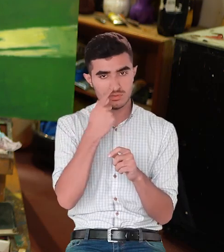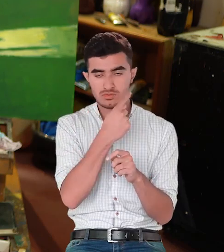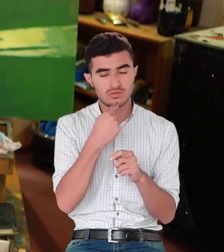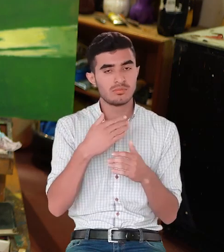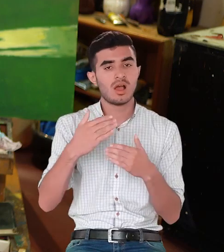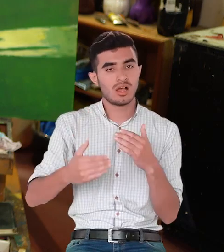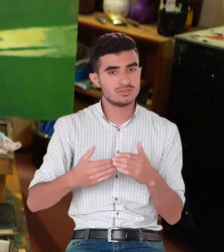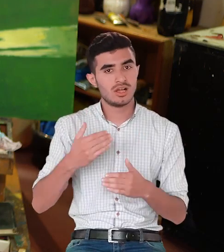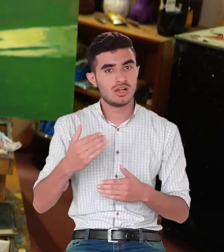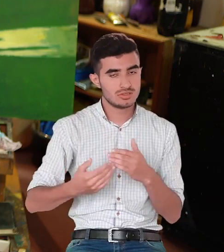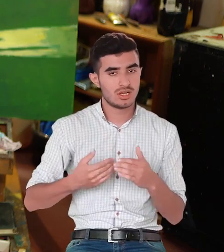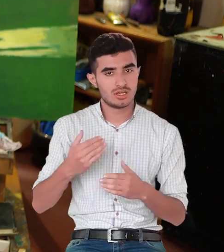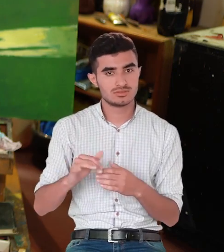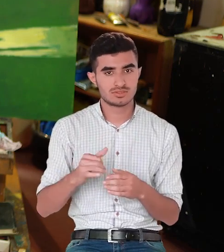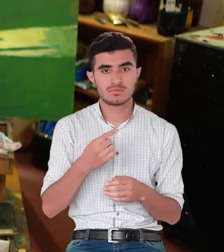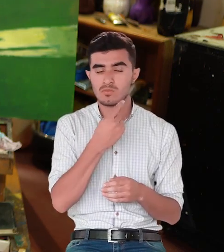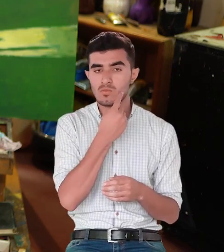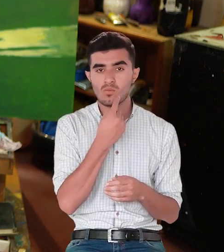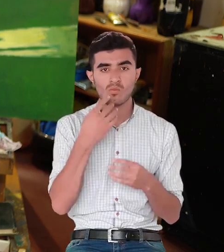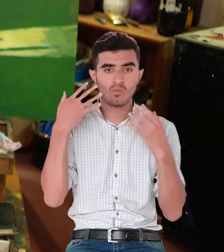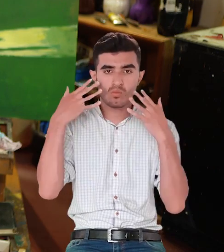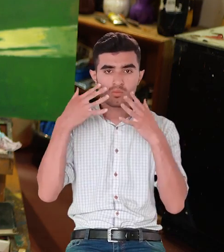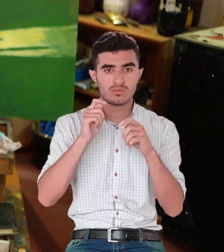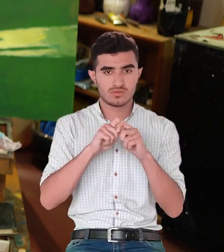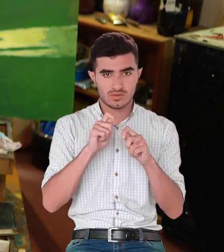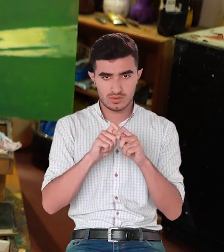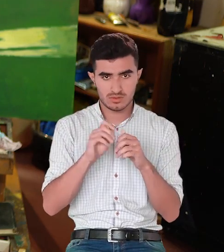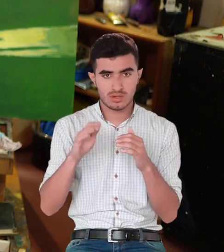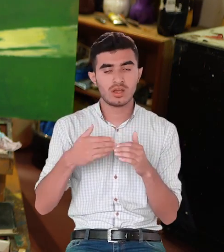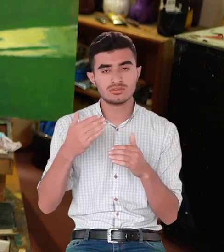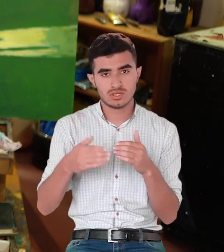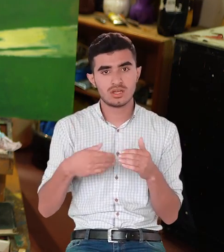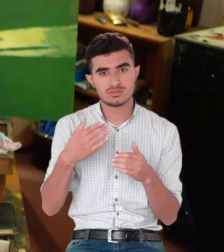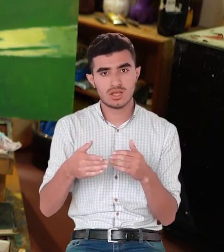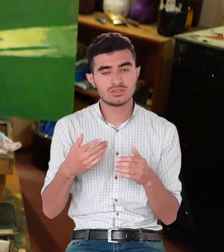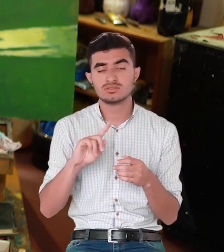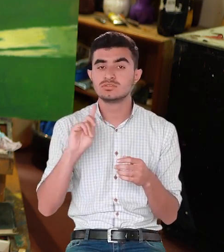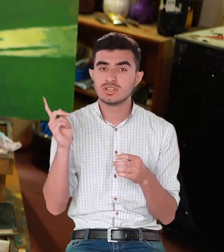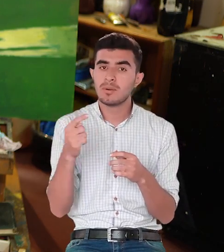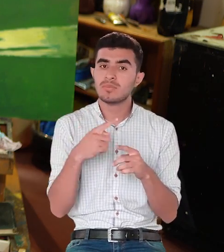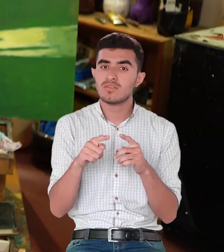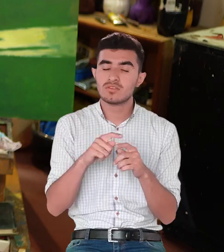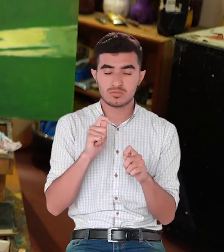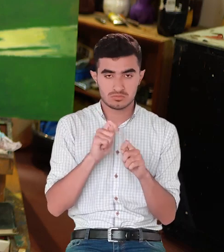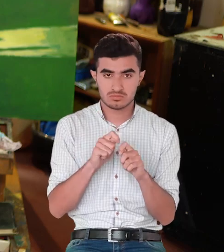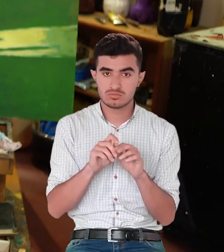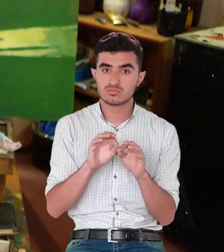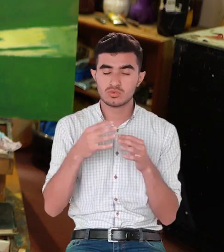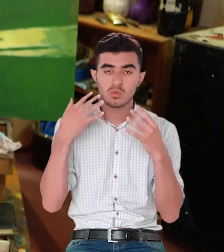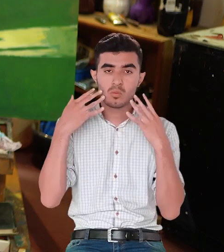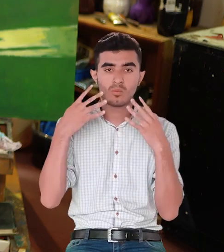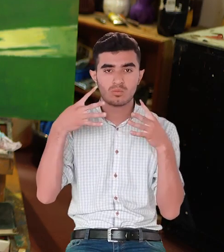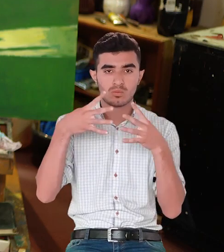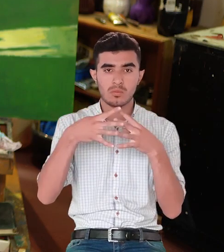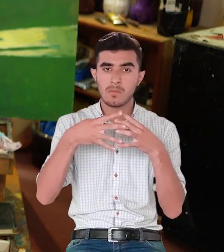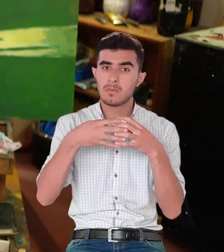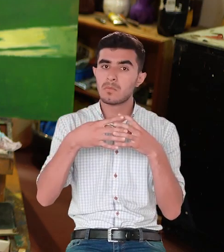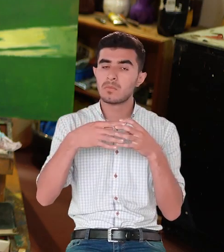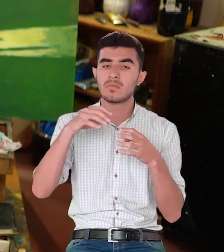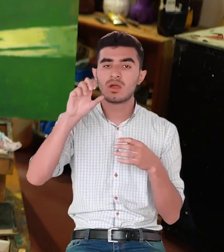طرح کرتے یہ سارے جب مسل بنے, اور اس کے بعد کہا کہ اچھا اب تم ایک روٹی